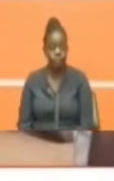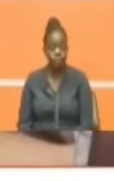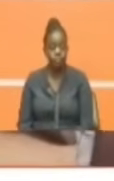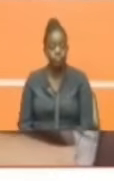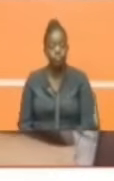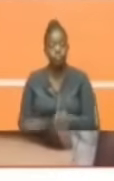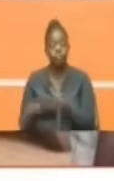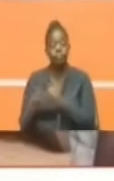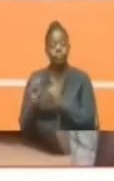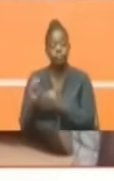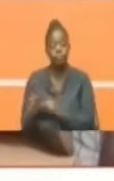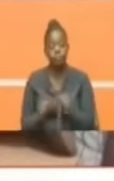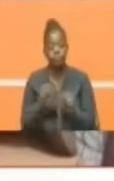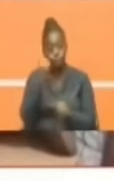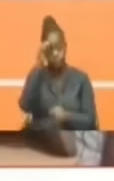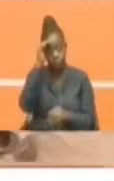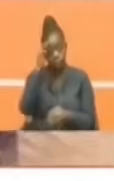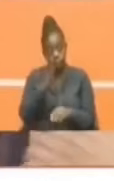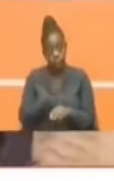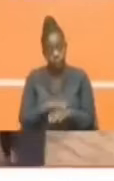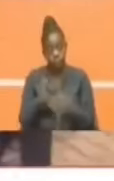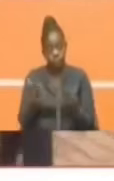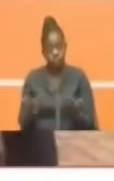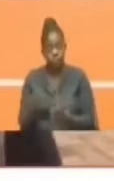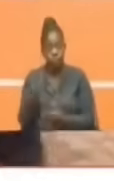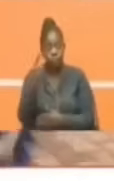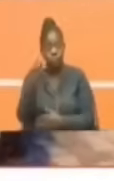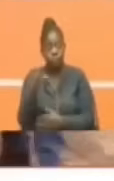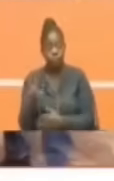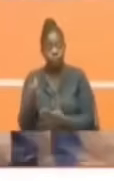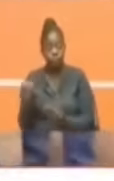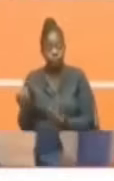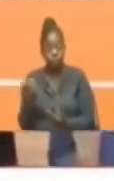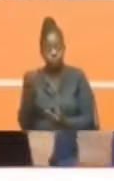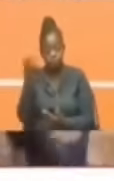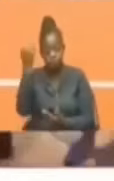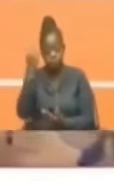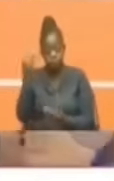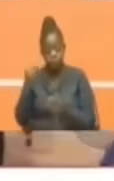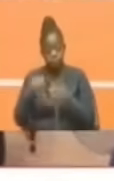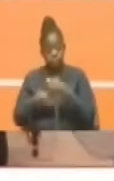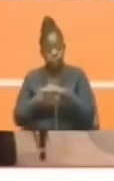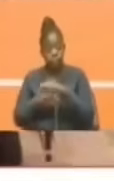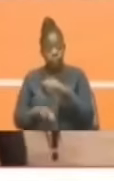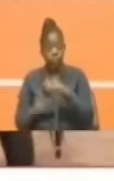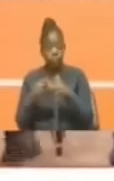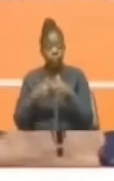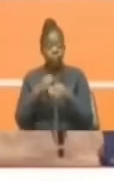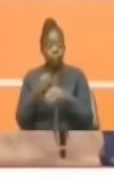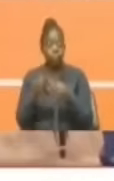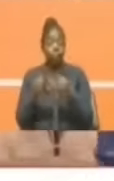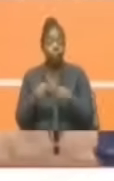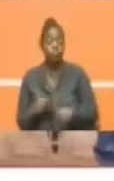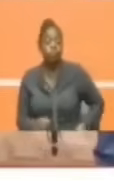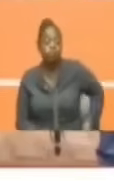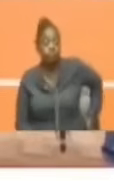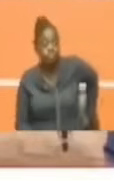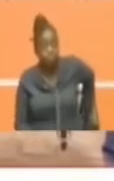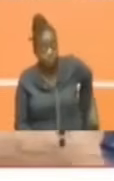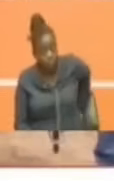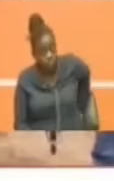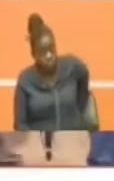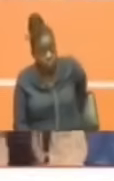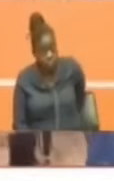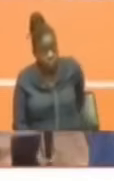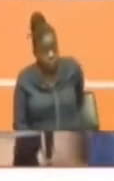Ebyo okwenda binyweziddwa ku polisi e Mukono bibadde twala basibe 19 mu kkooti ento nga yamukubagabibwa nti benyigira mbikola y'okutwalira amateeka mu